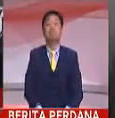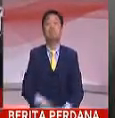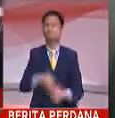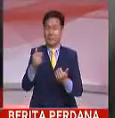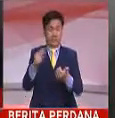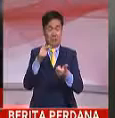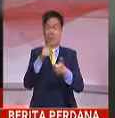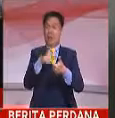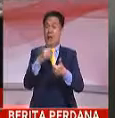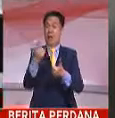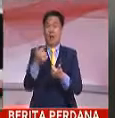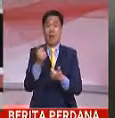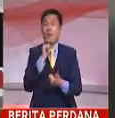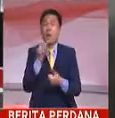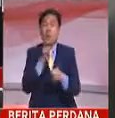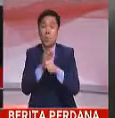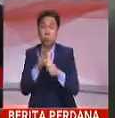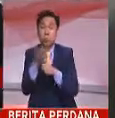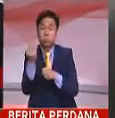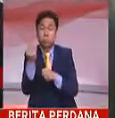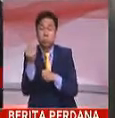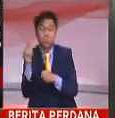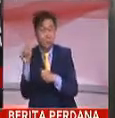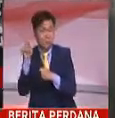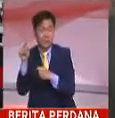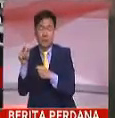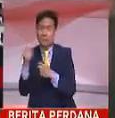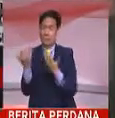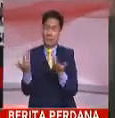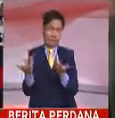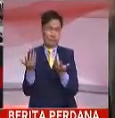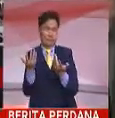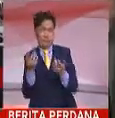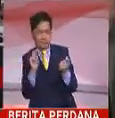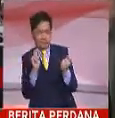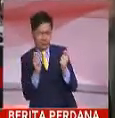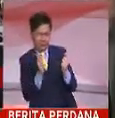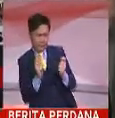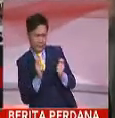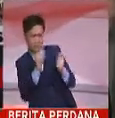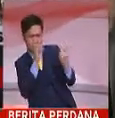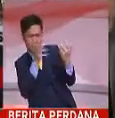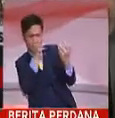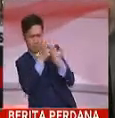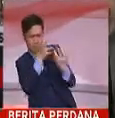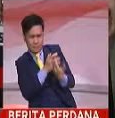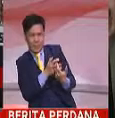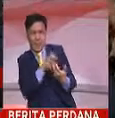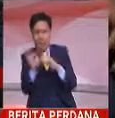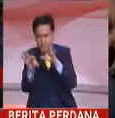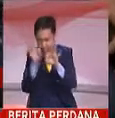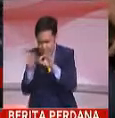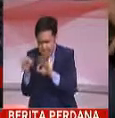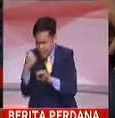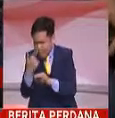Kekangan kewangan turut memaksa gergasi hoki Pantai Timur itu membuat percaturan lebih berhati-hati khususnya dalam pemilihan